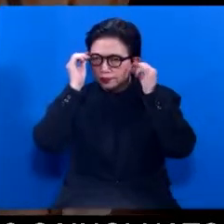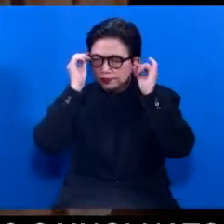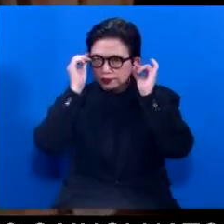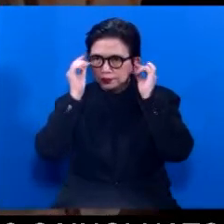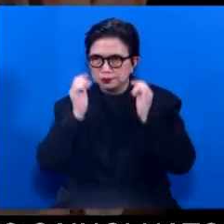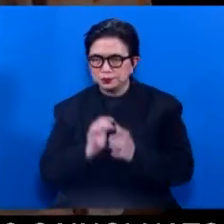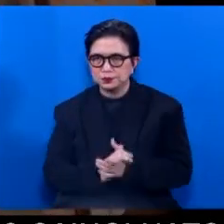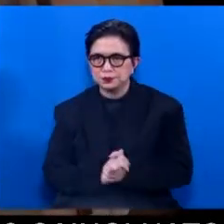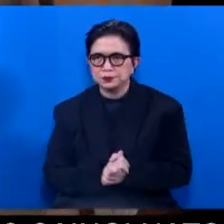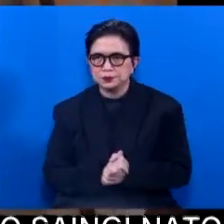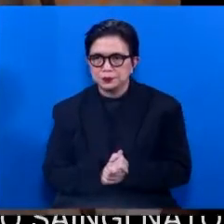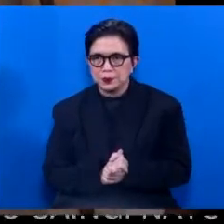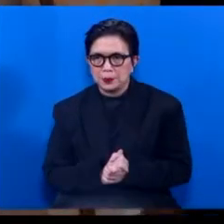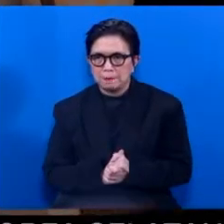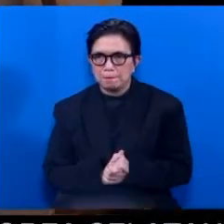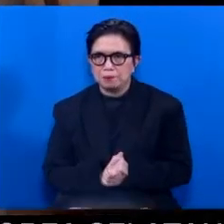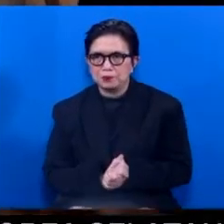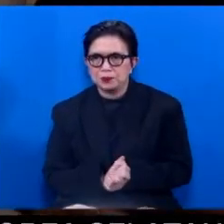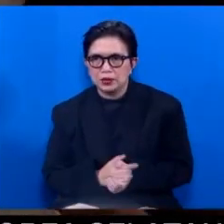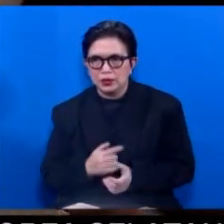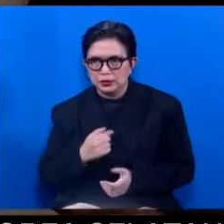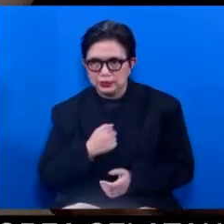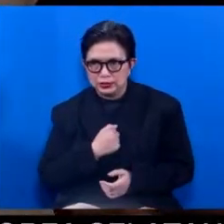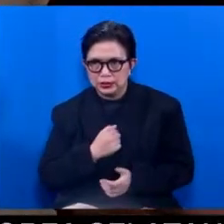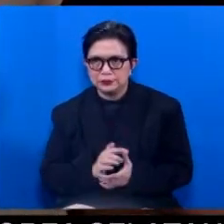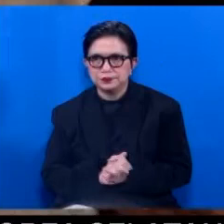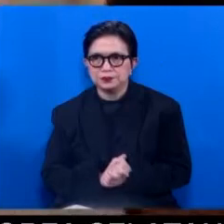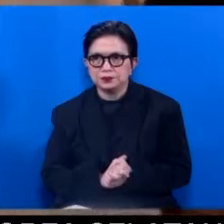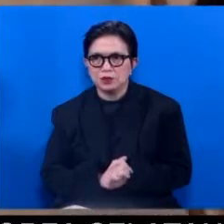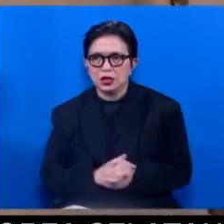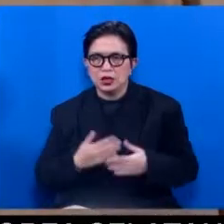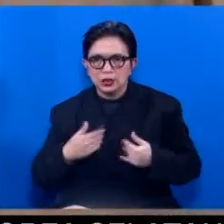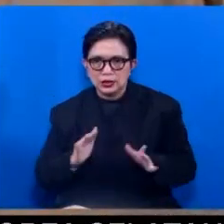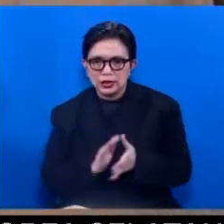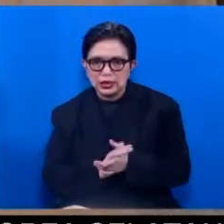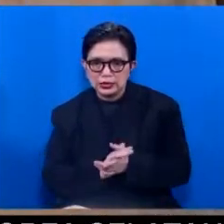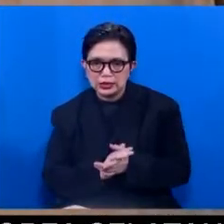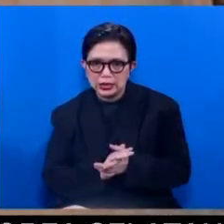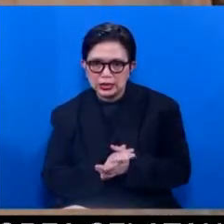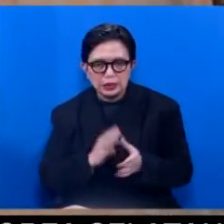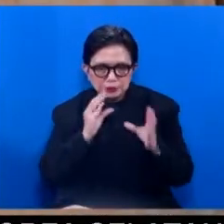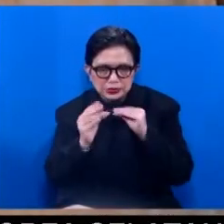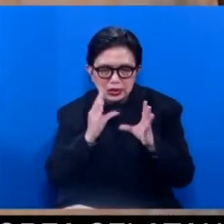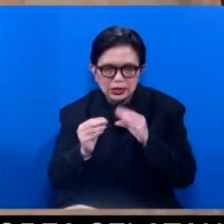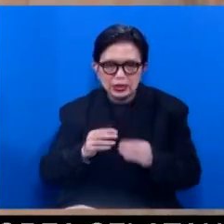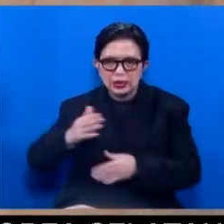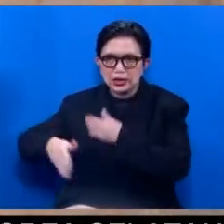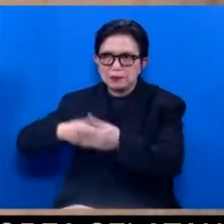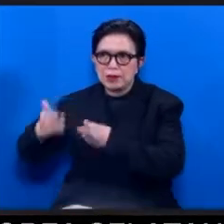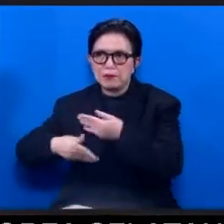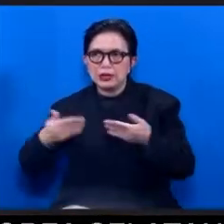naik terus harganya. Jadi kita takut itu begini, kalau kita nggak selesaikan sama pabrik, nanti kita beli lagi tambah duit dong,